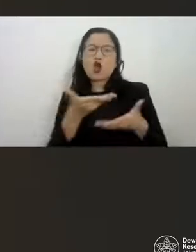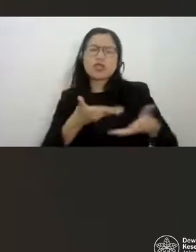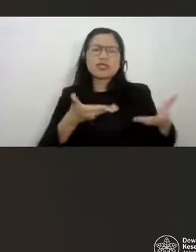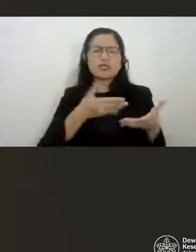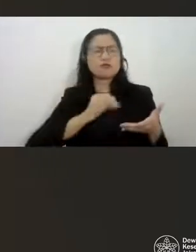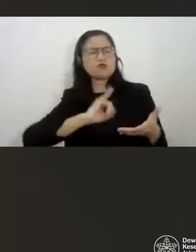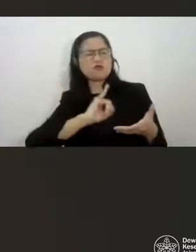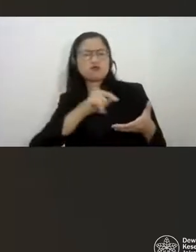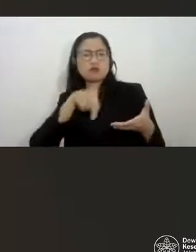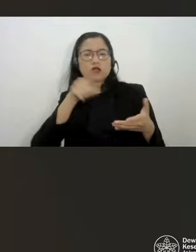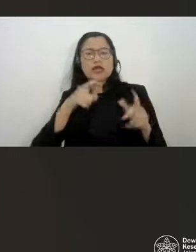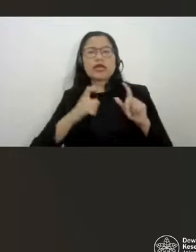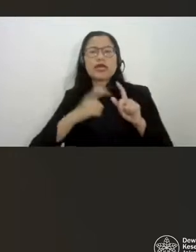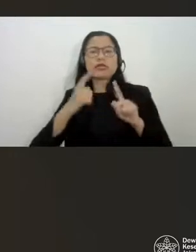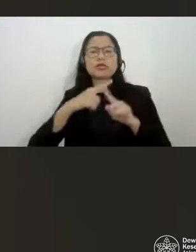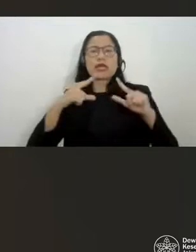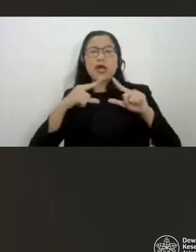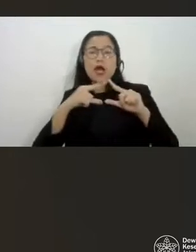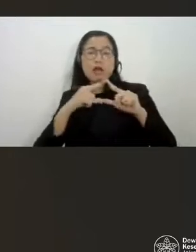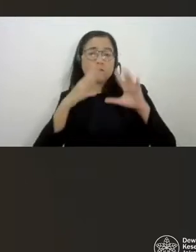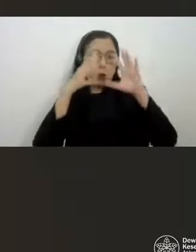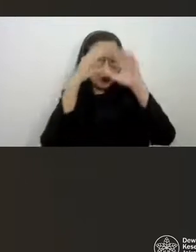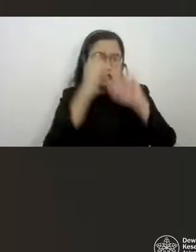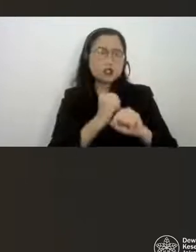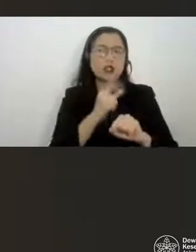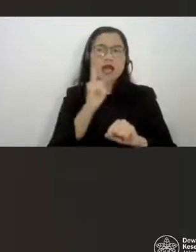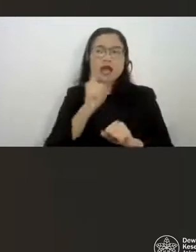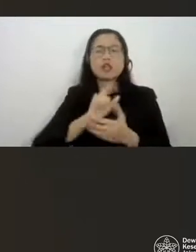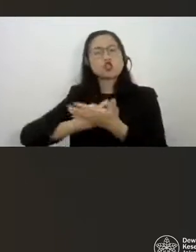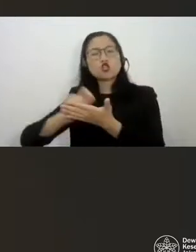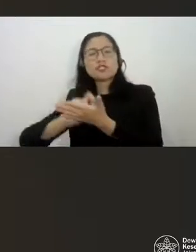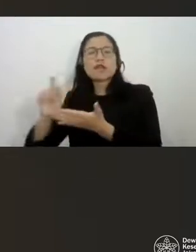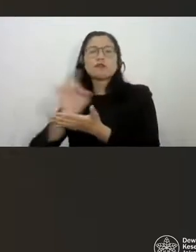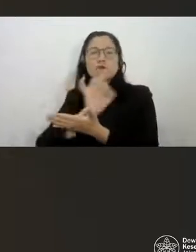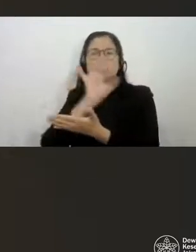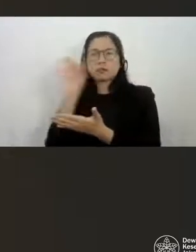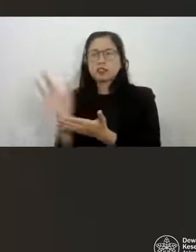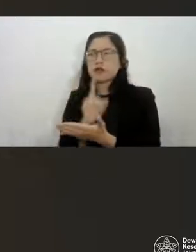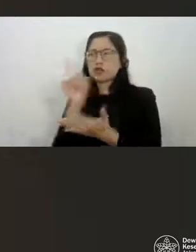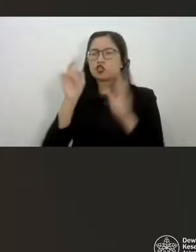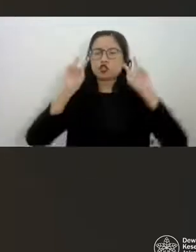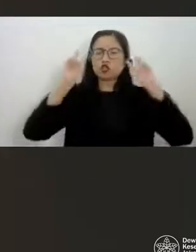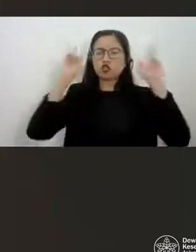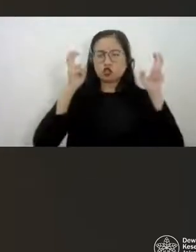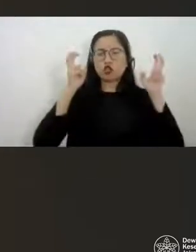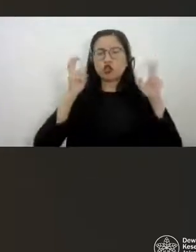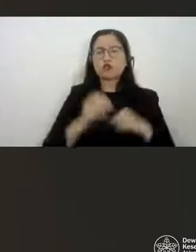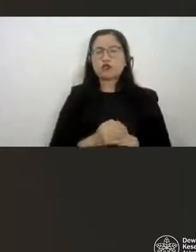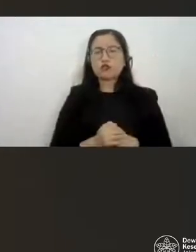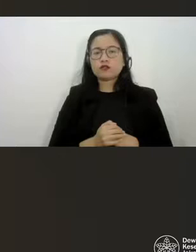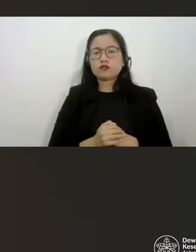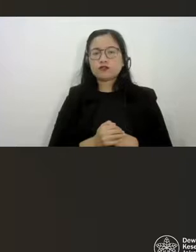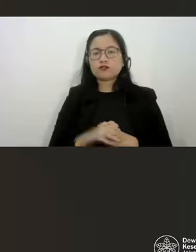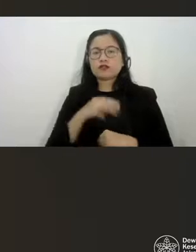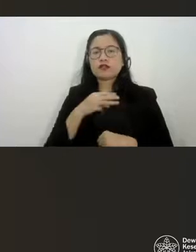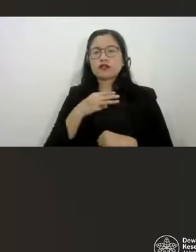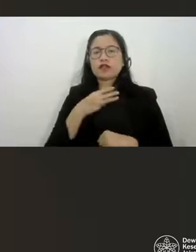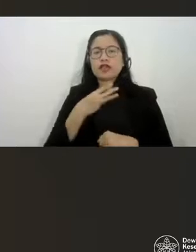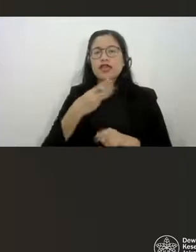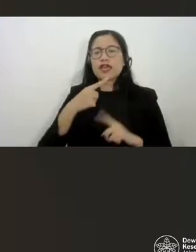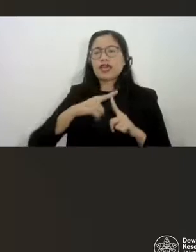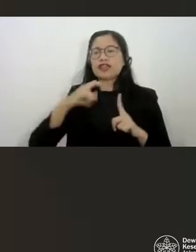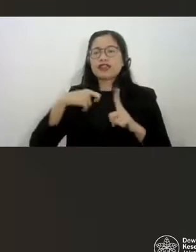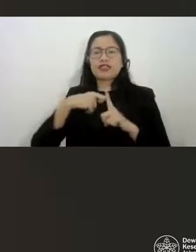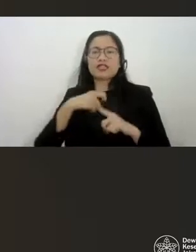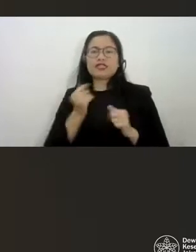Ali Syahbana. Dalam banyak tulisannya, misalnya dalam tulisannya berjudul Etik Islam untuk Etik Dunia